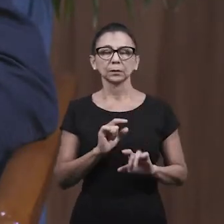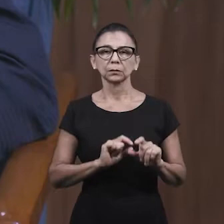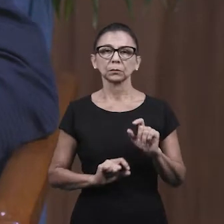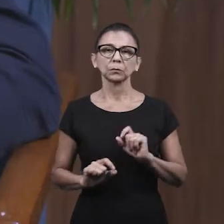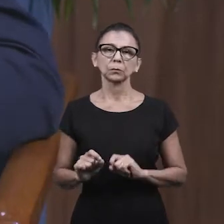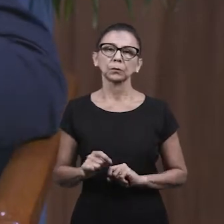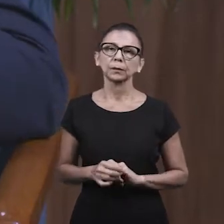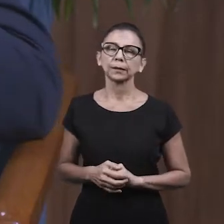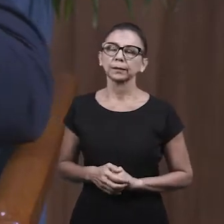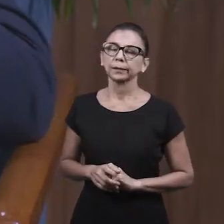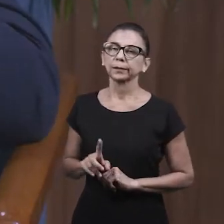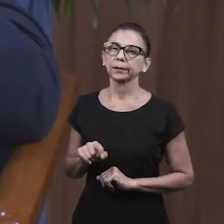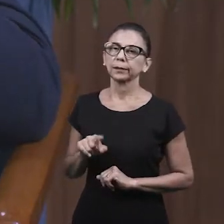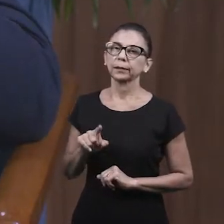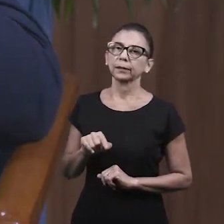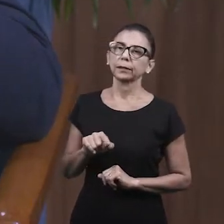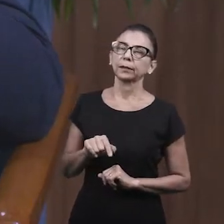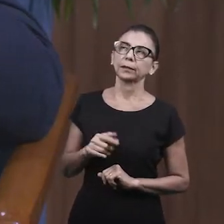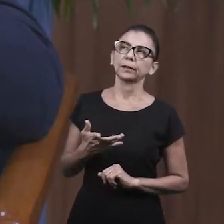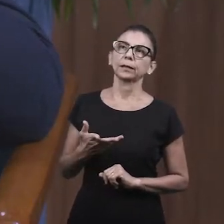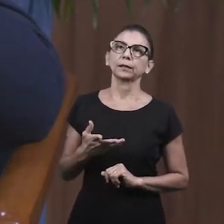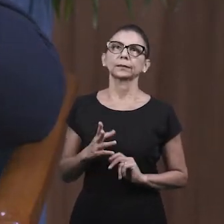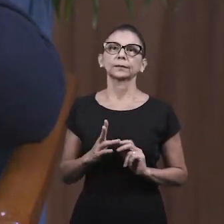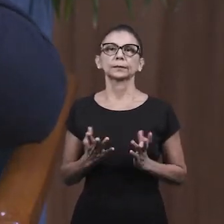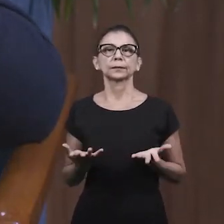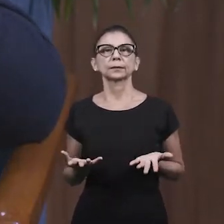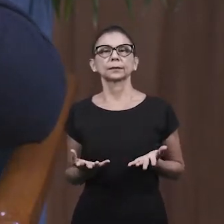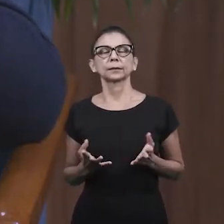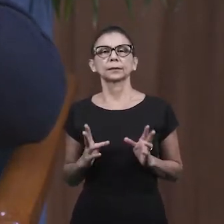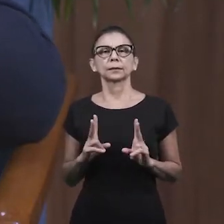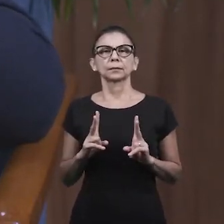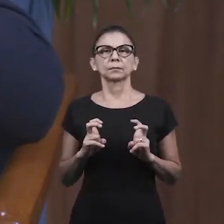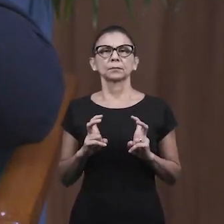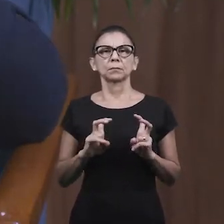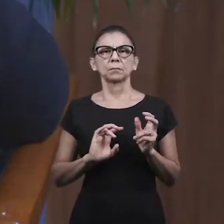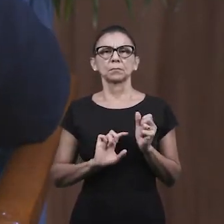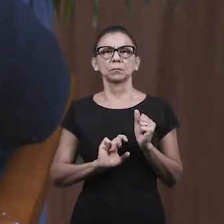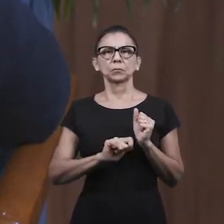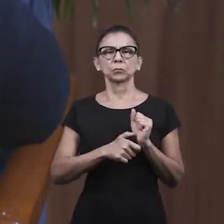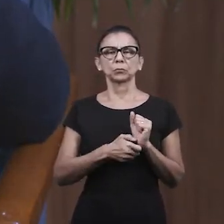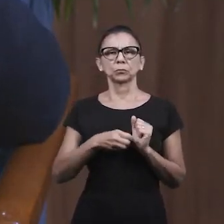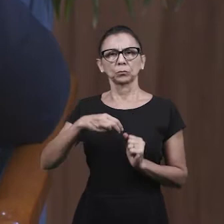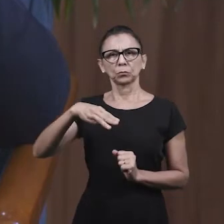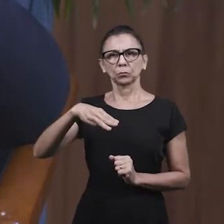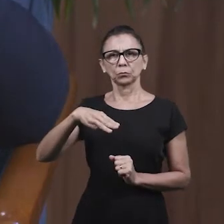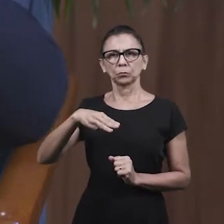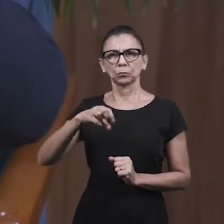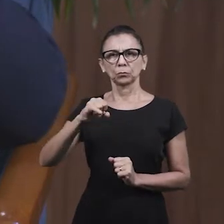Dieu. Alors, allons maintenant voir quelques exemples de la parole de Dieu.